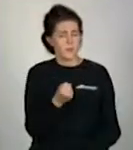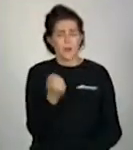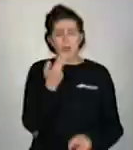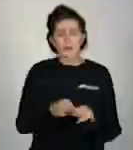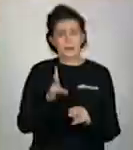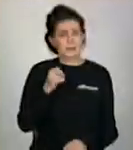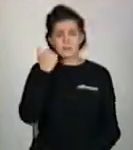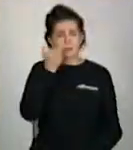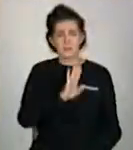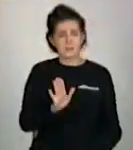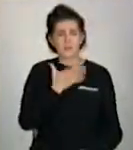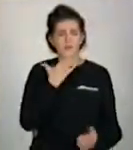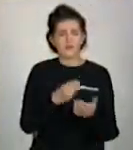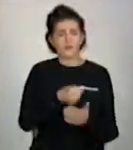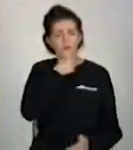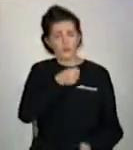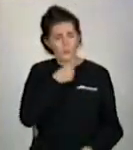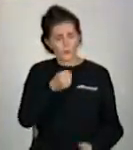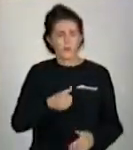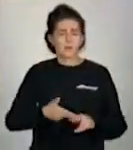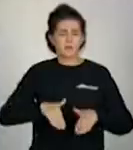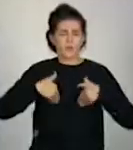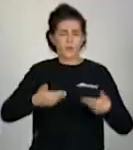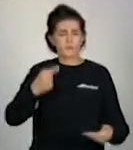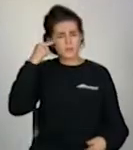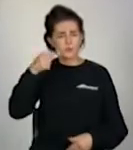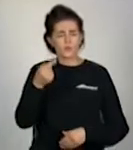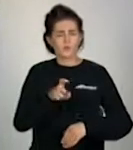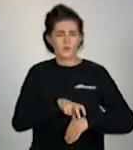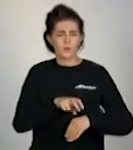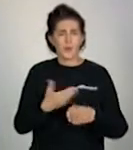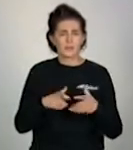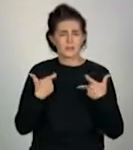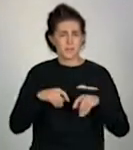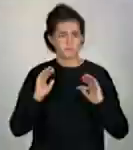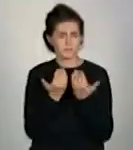віку, наголошують психологи. Скутість та закомплексованість відлякують